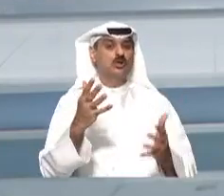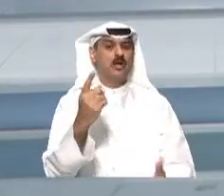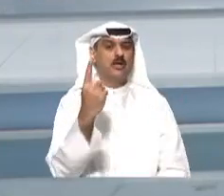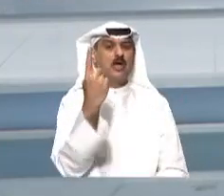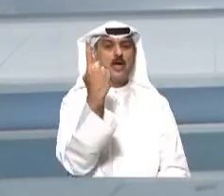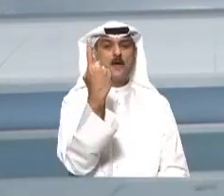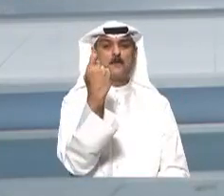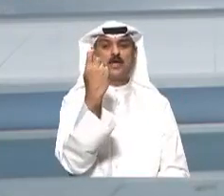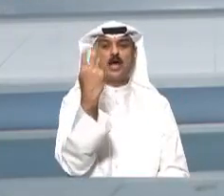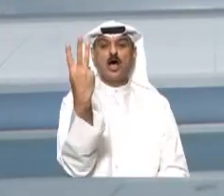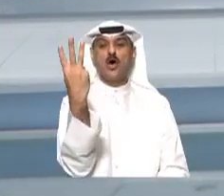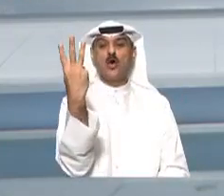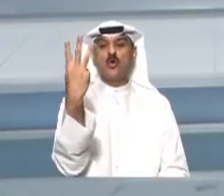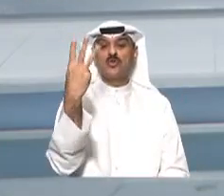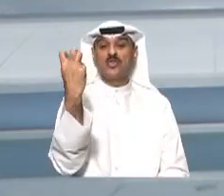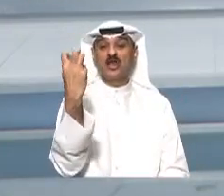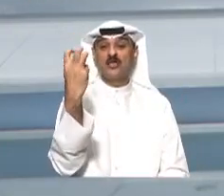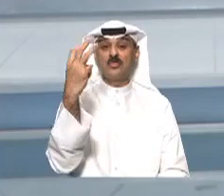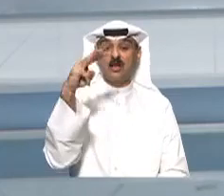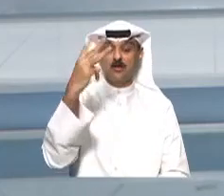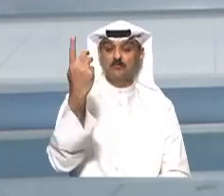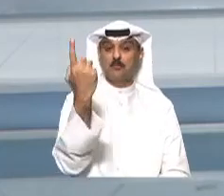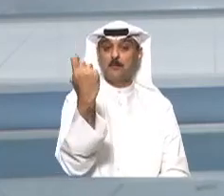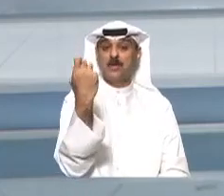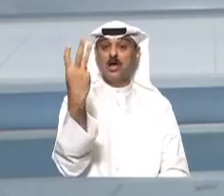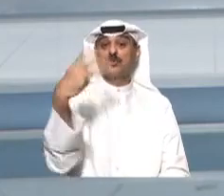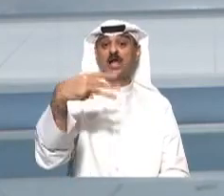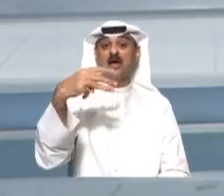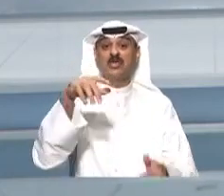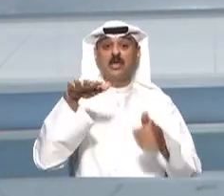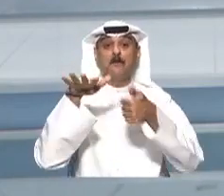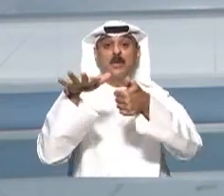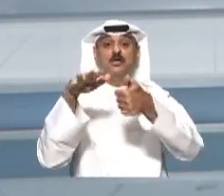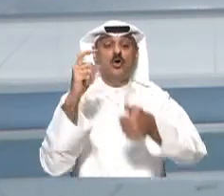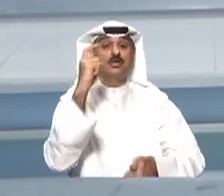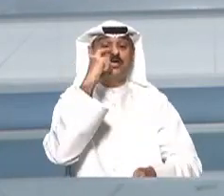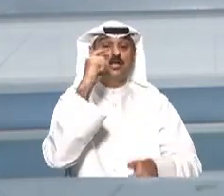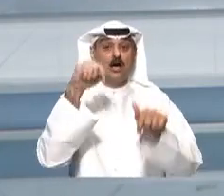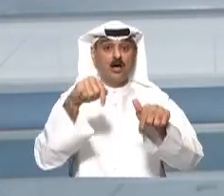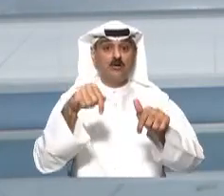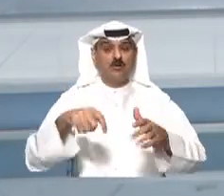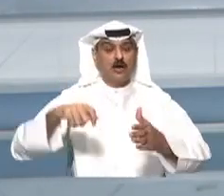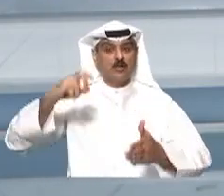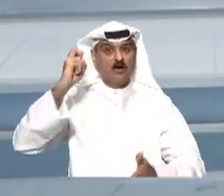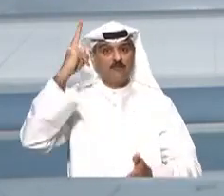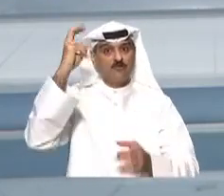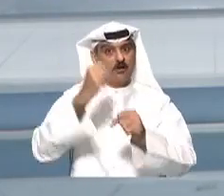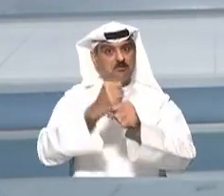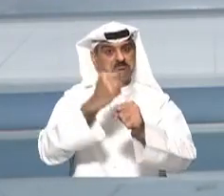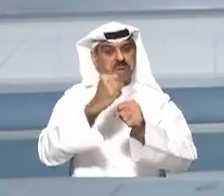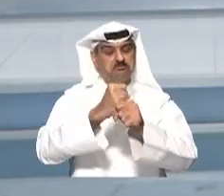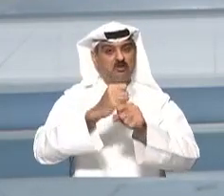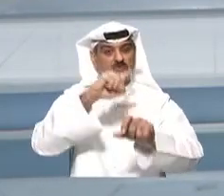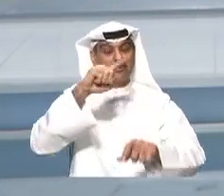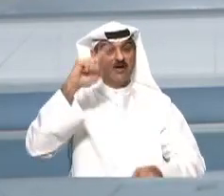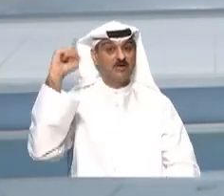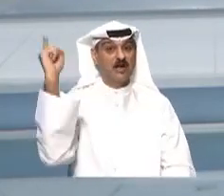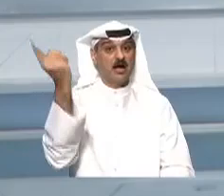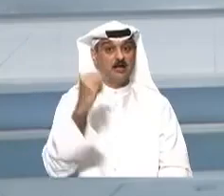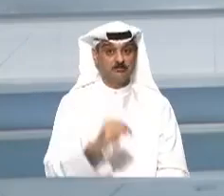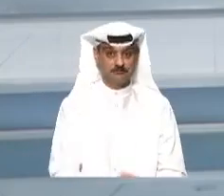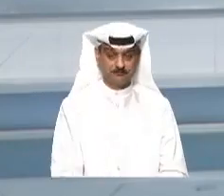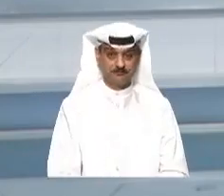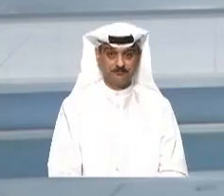دينار، مشيرا إلى أن المشروع يعد مفخرة ليس لمصر فقط بل للوطن العربي. إلى التفاصيل.